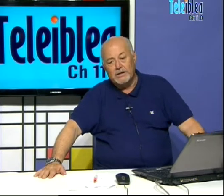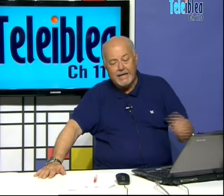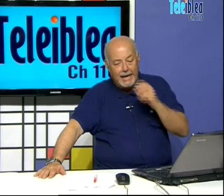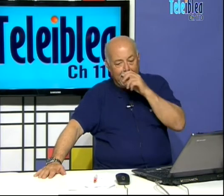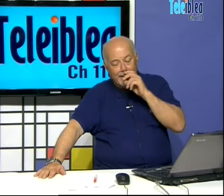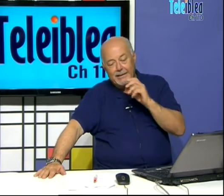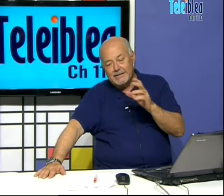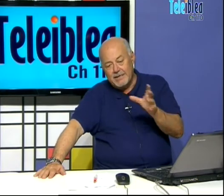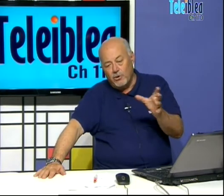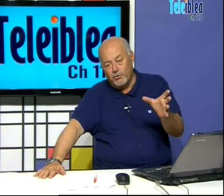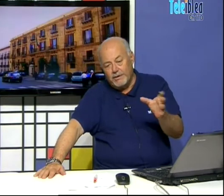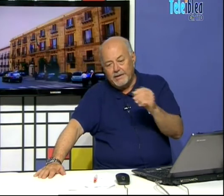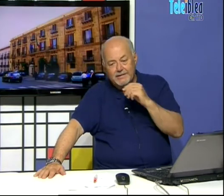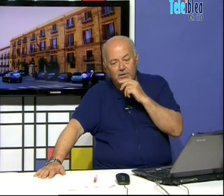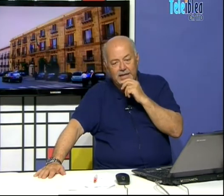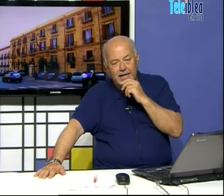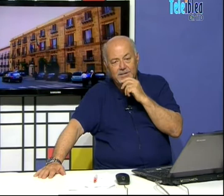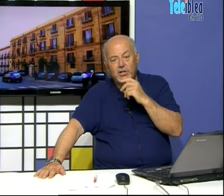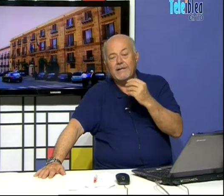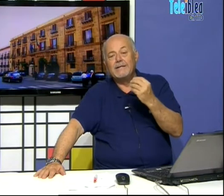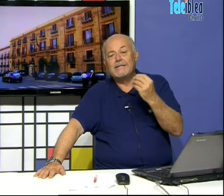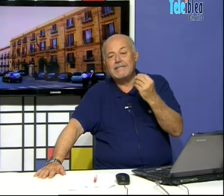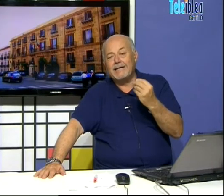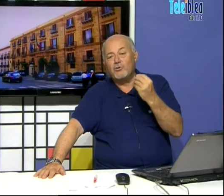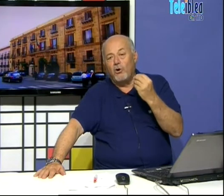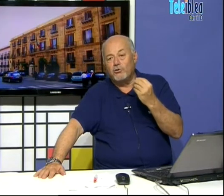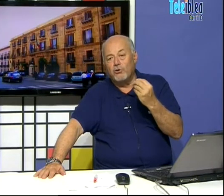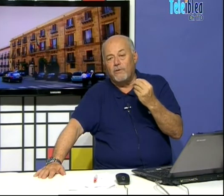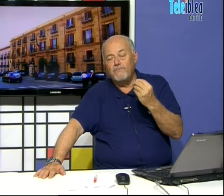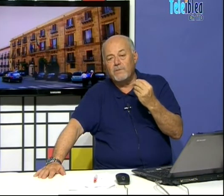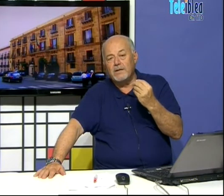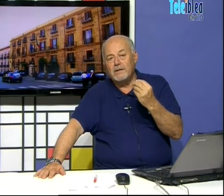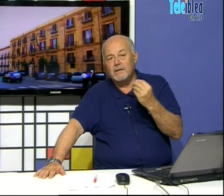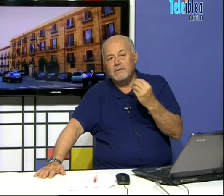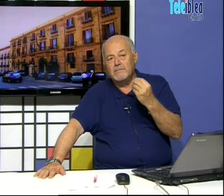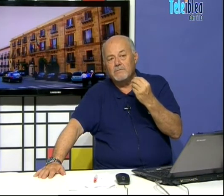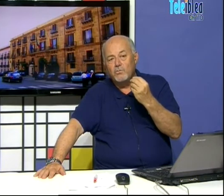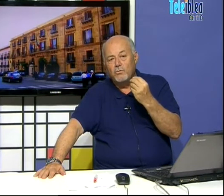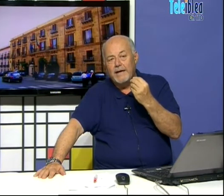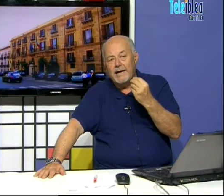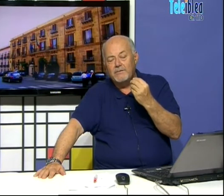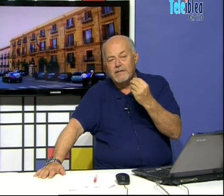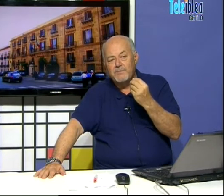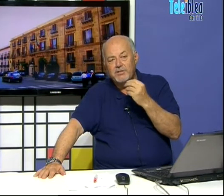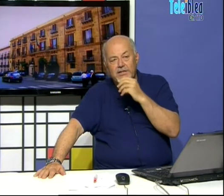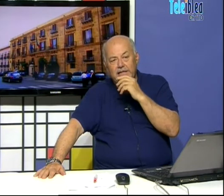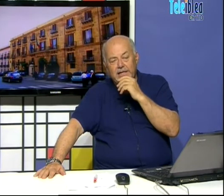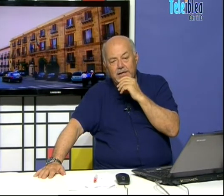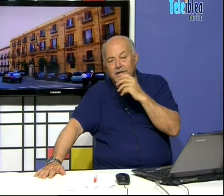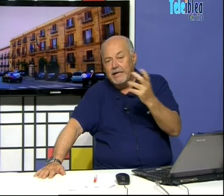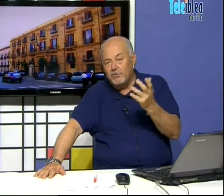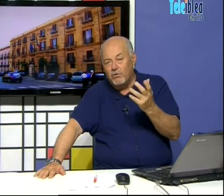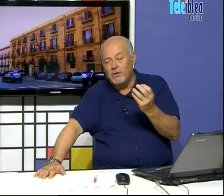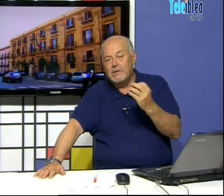vero che, secondo una dichiarazione dell'ANCE, si è tolto una specie